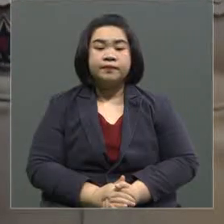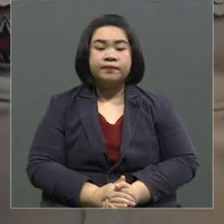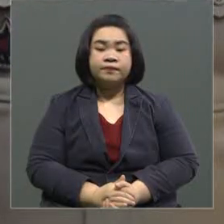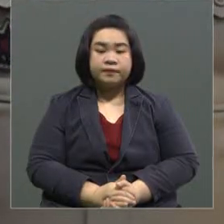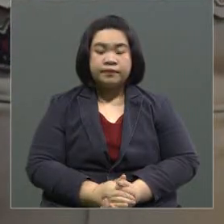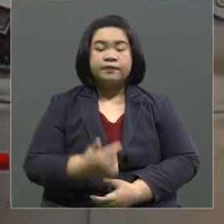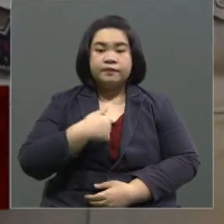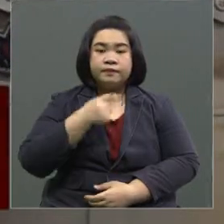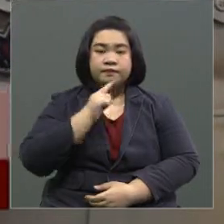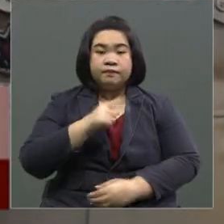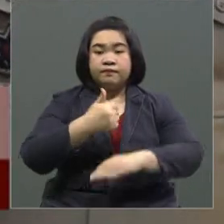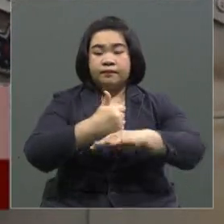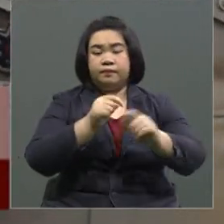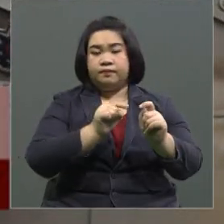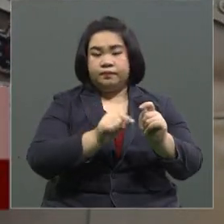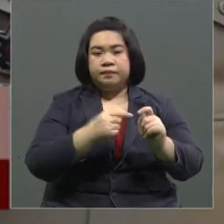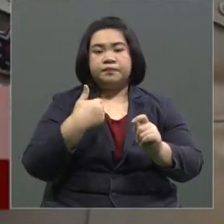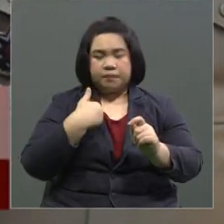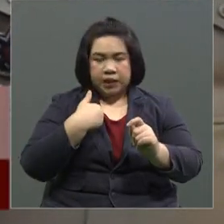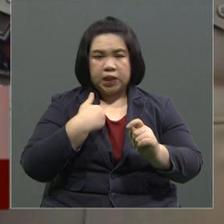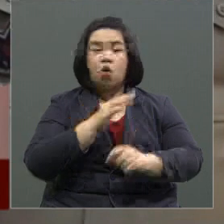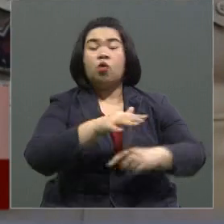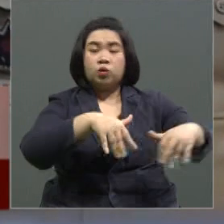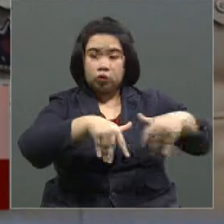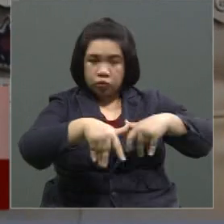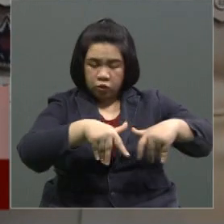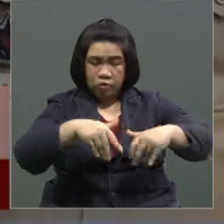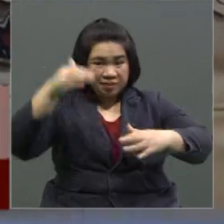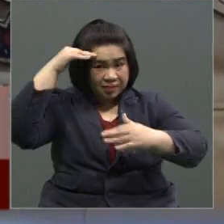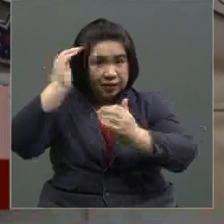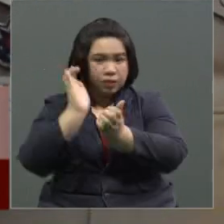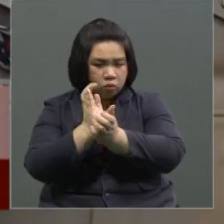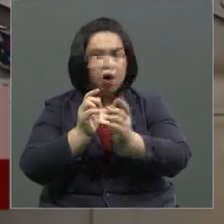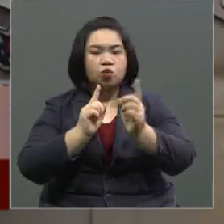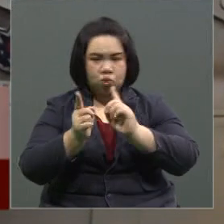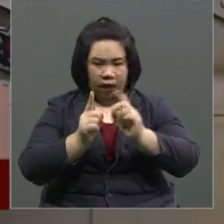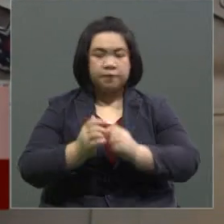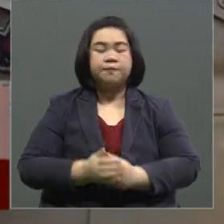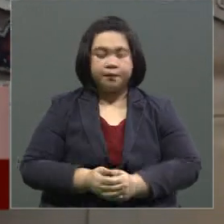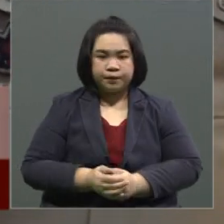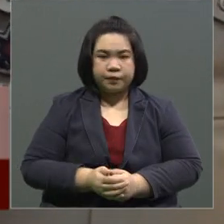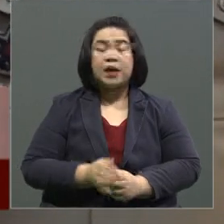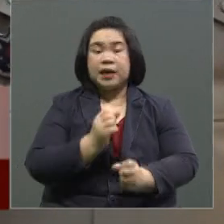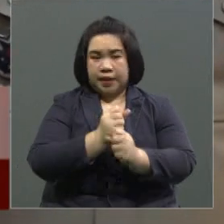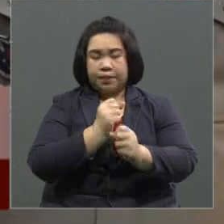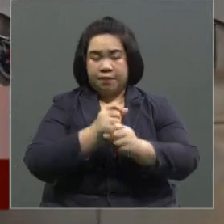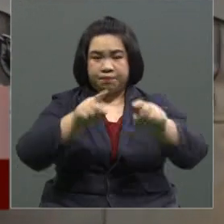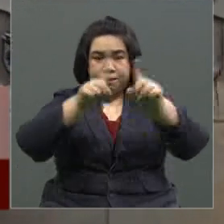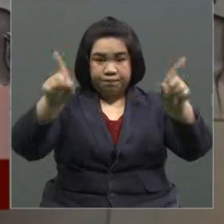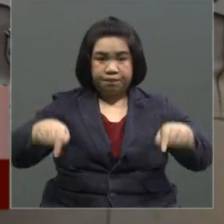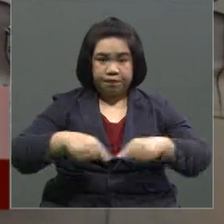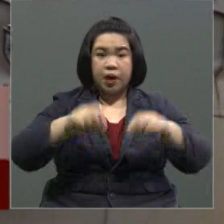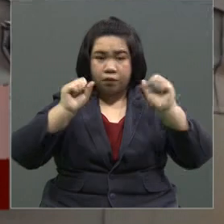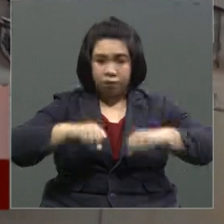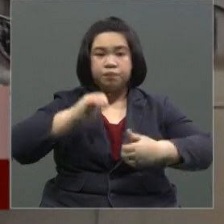จะให้ทางท่านนายอำเภอท้องที่ร่วมกับทางท่านผู้กำกับในการที่จะจัดทำบันทึกข้อตกลงร่วมกันหรือ